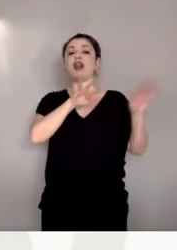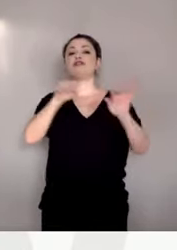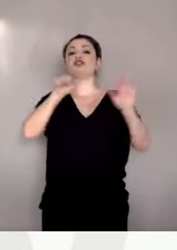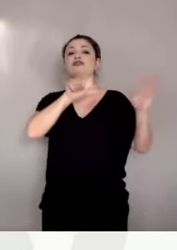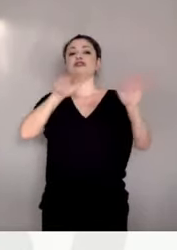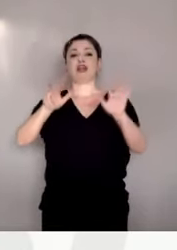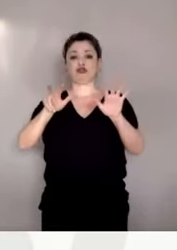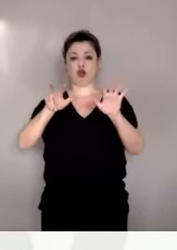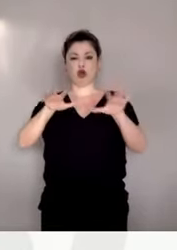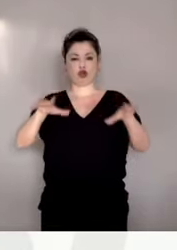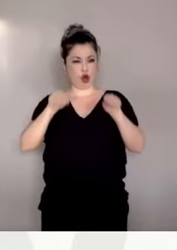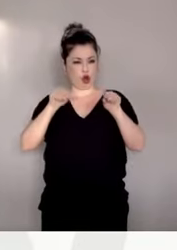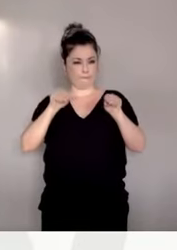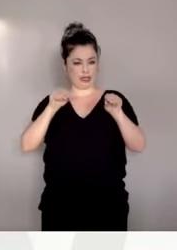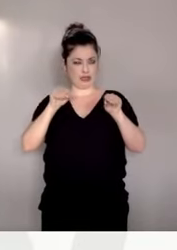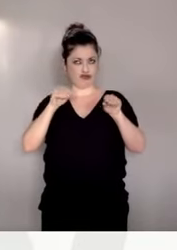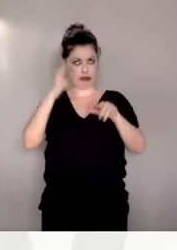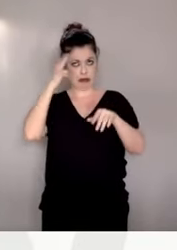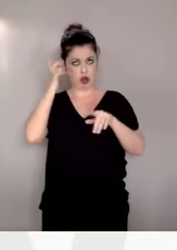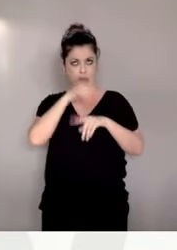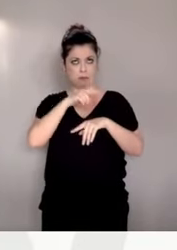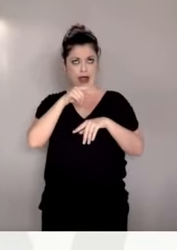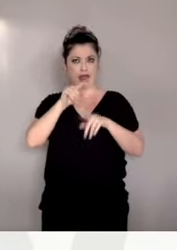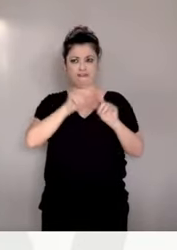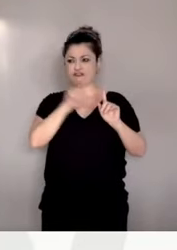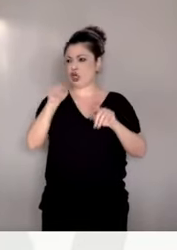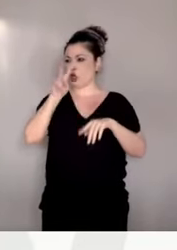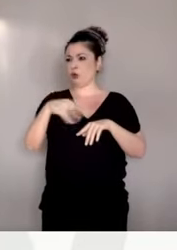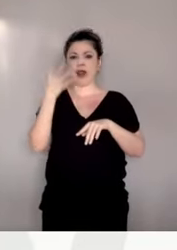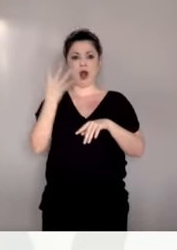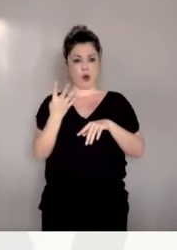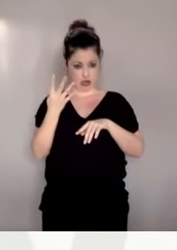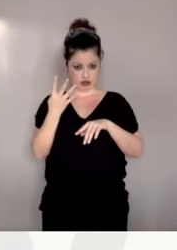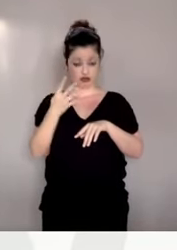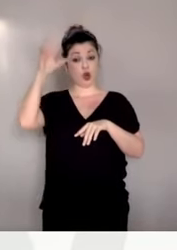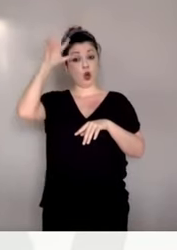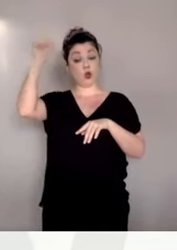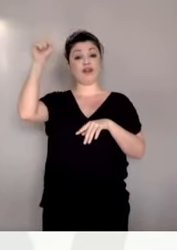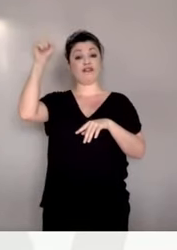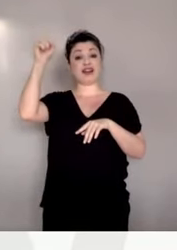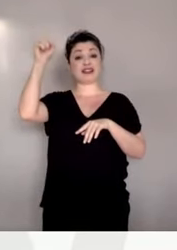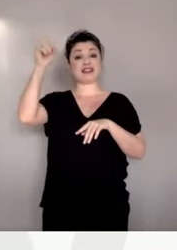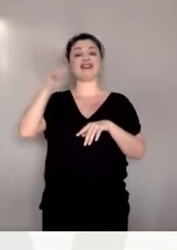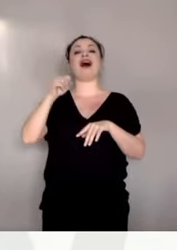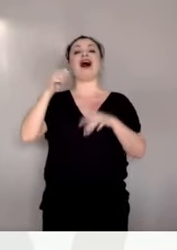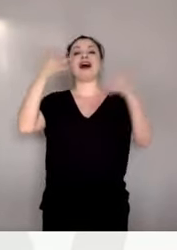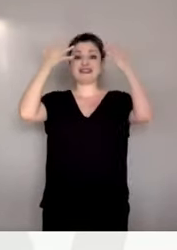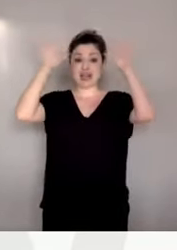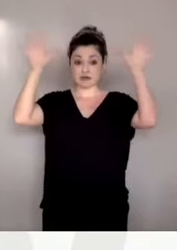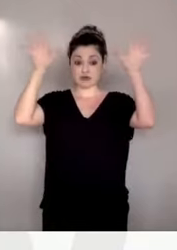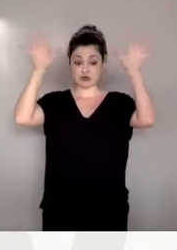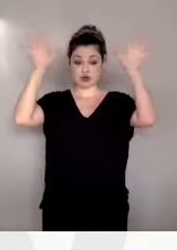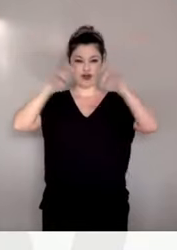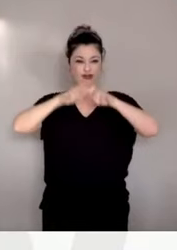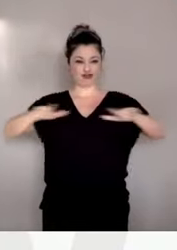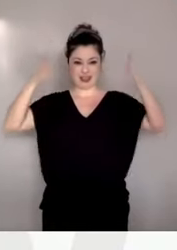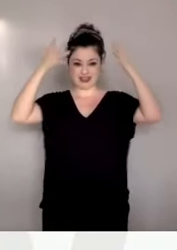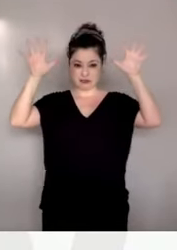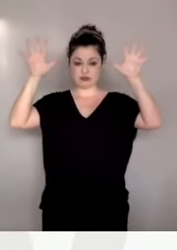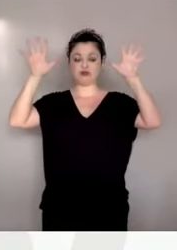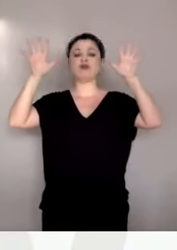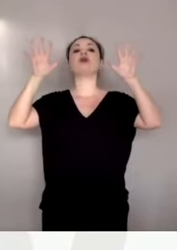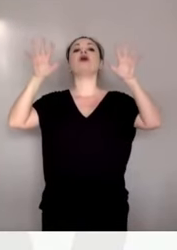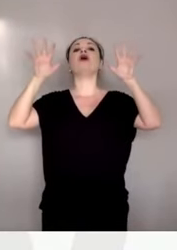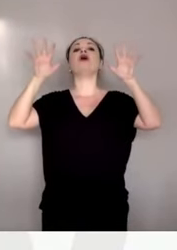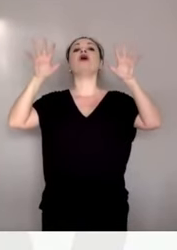1968, se non ricordo male, fino al 2004 all'Università di Strasburgo, e